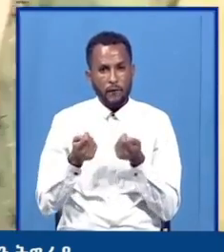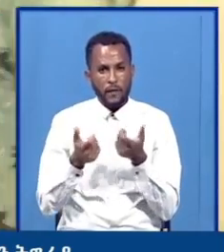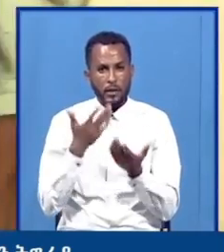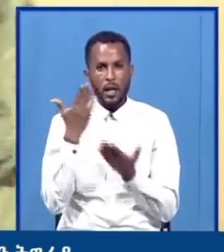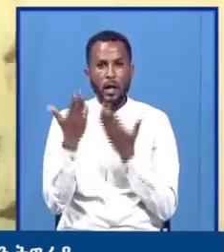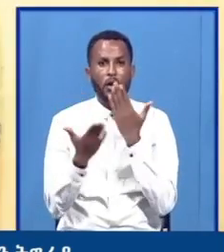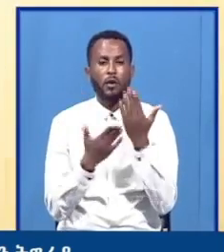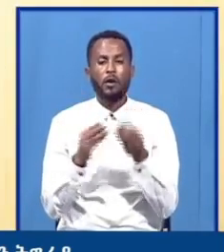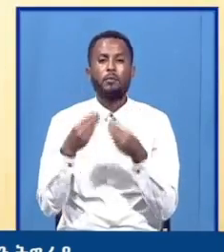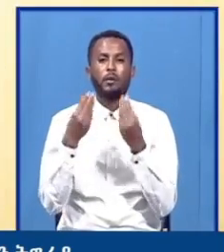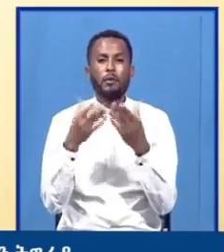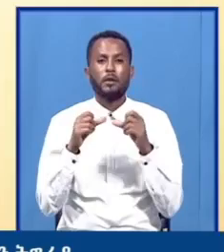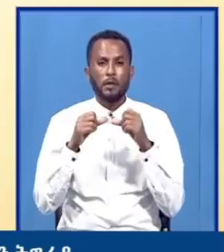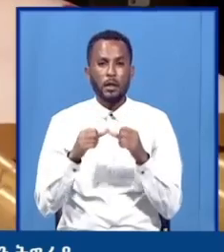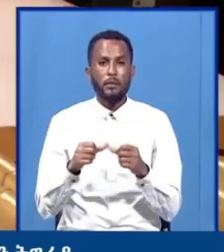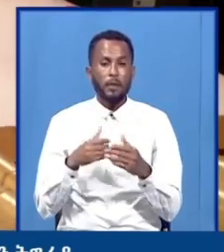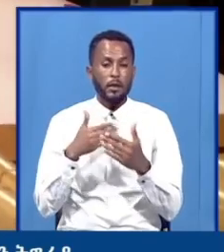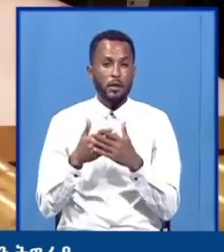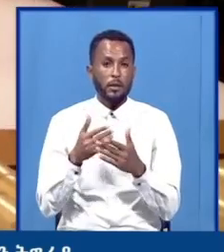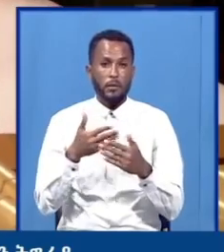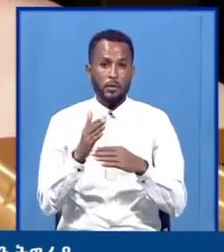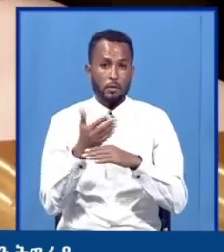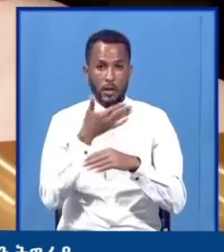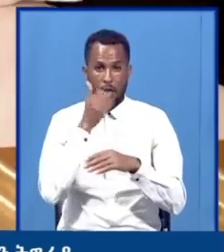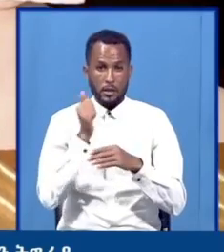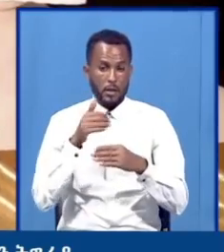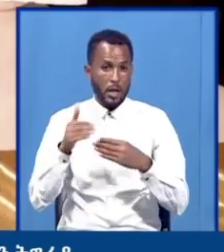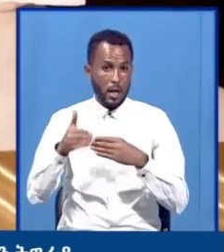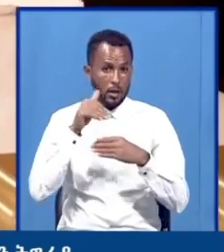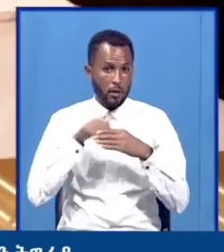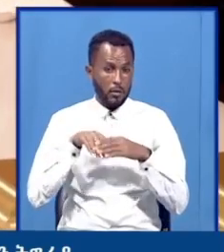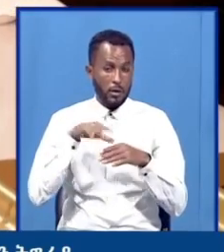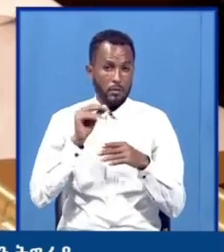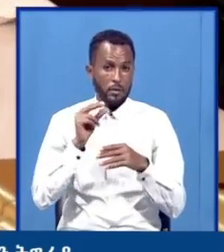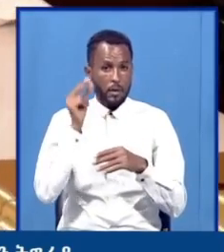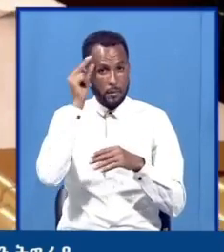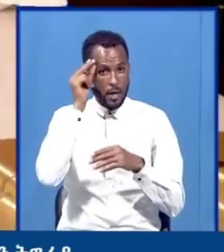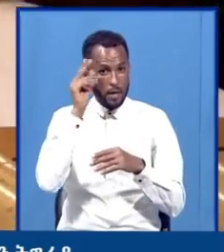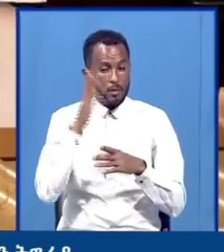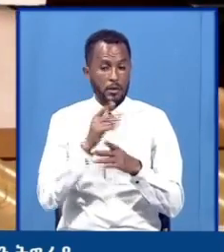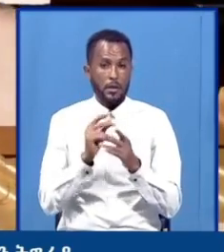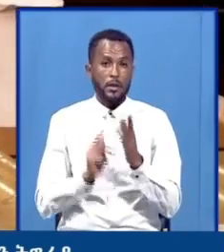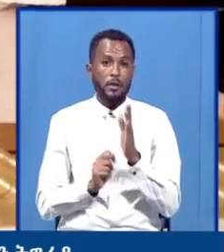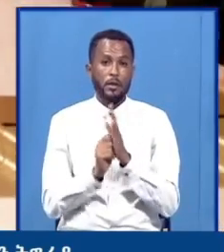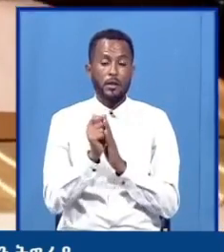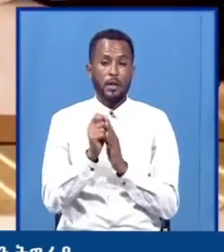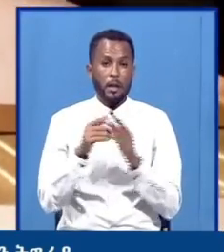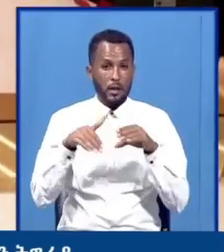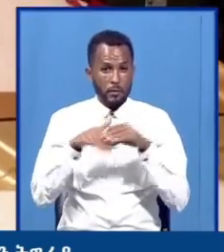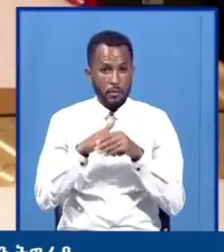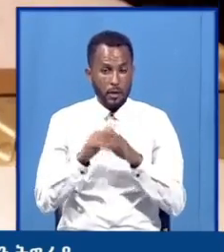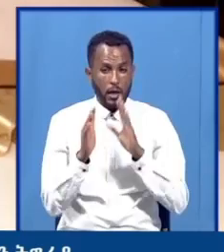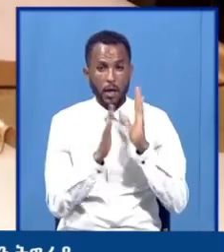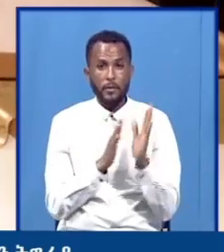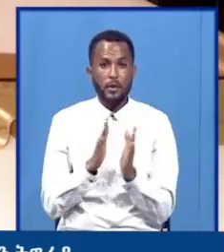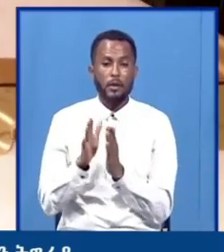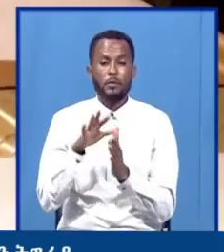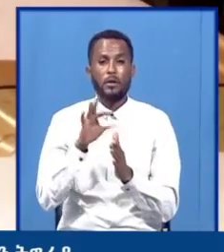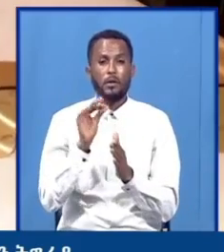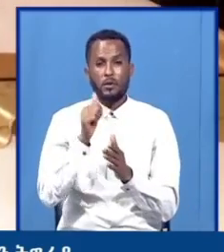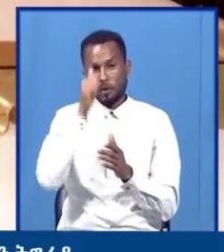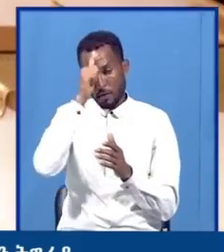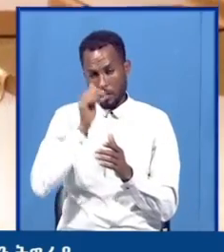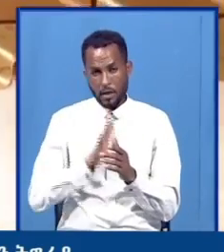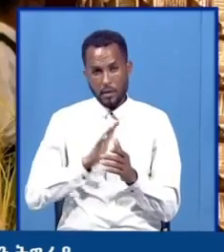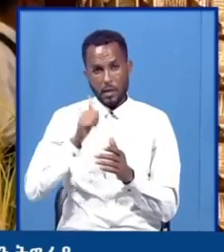غلغالت بمهاب صانحيت بصحتي بمن وحز حشااتاوي كاب مركب بتوسخي باهلن مننتن تگراين منلايون اب مدلاو كم زركو يوم ايتا